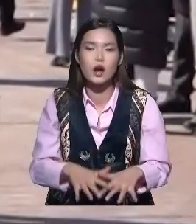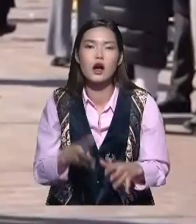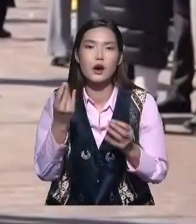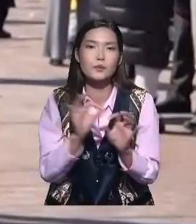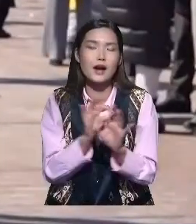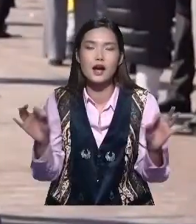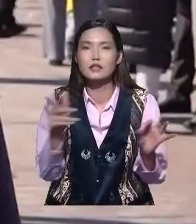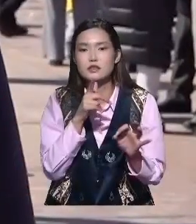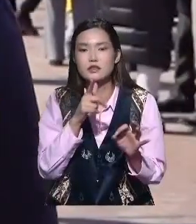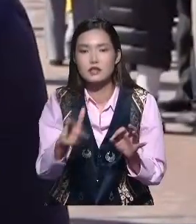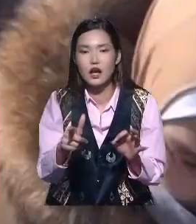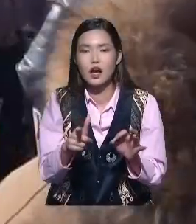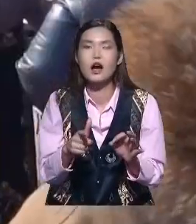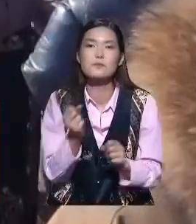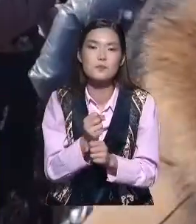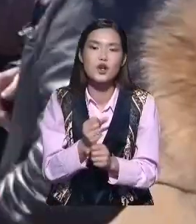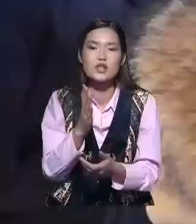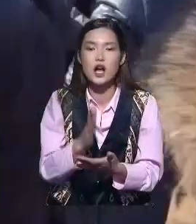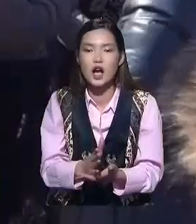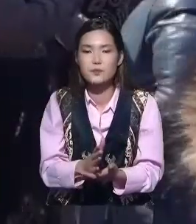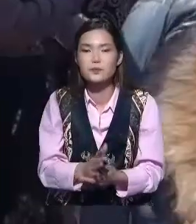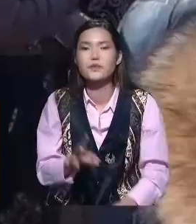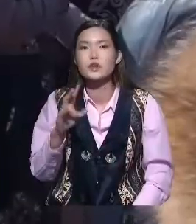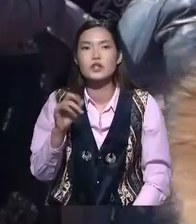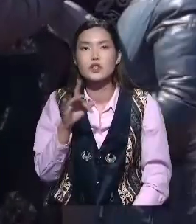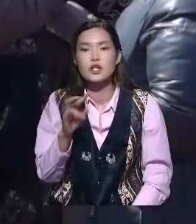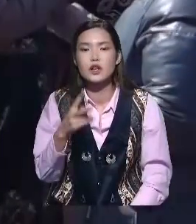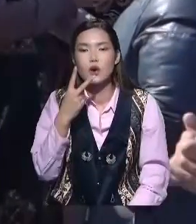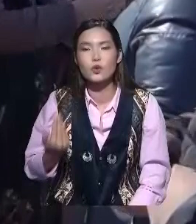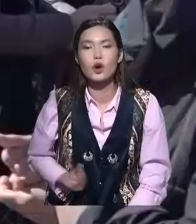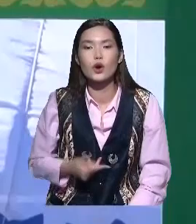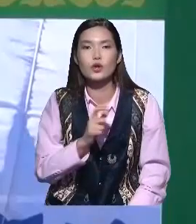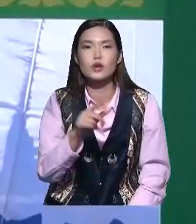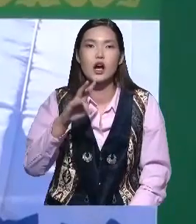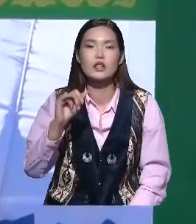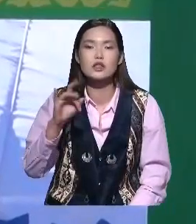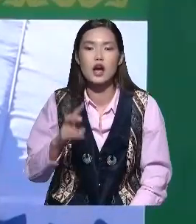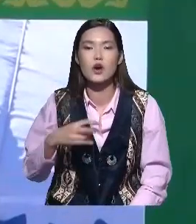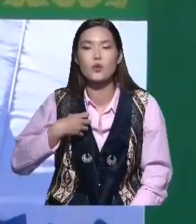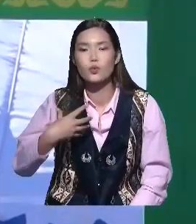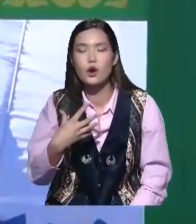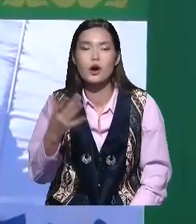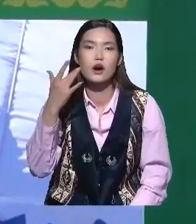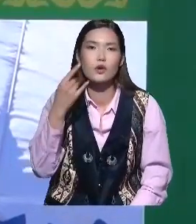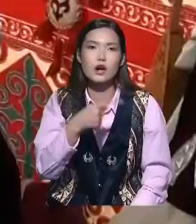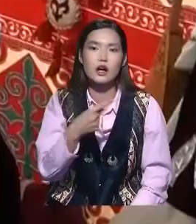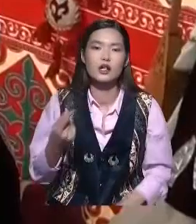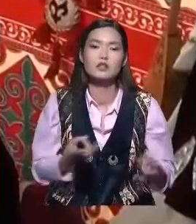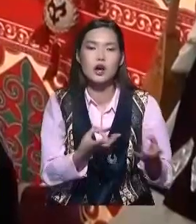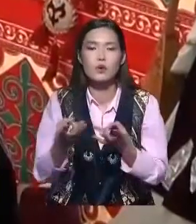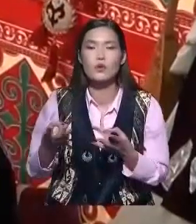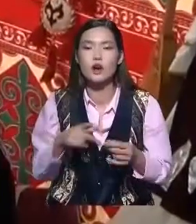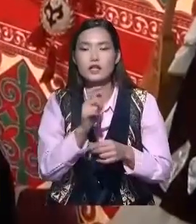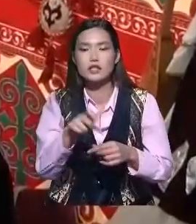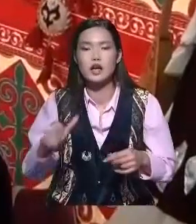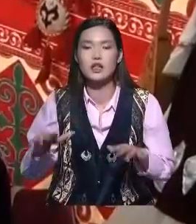көңілді кеш жасағалы отырмыз. Шаһар шетіндегі Қонай қонысындағы тұрғындар да Наурыз мейрамын тұңғыш рет тойлады. Жаңадан бой көтерген шағын аудан жұртшылығы